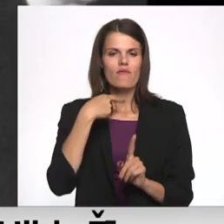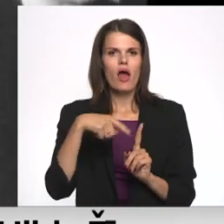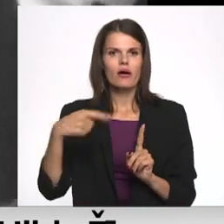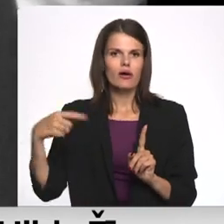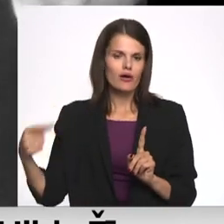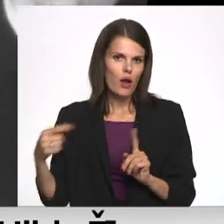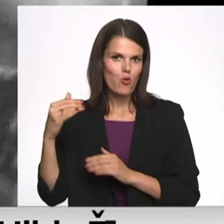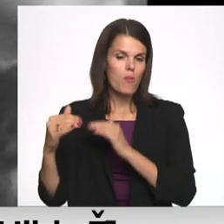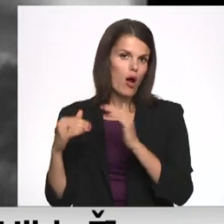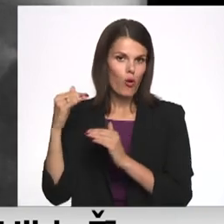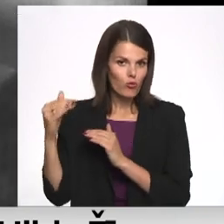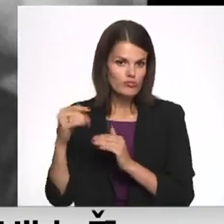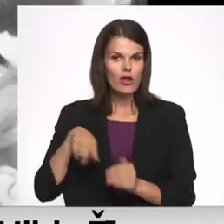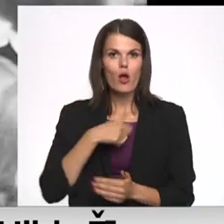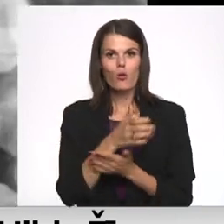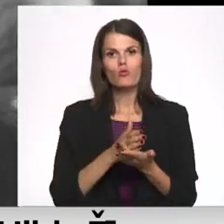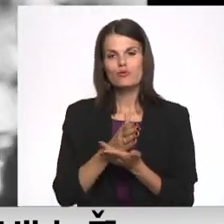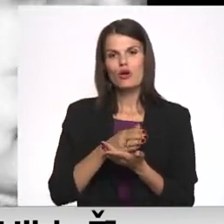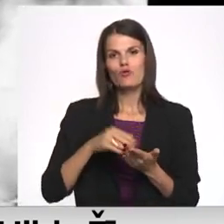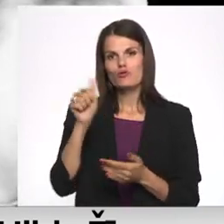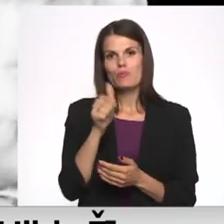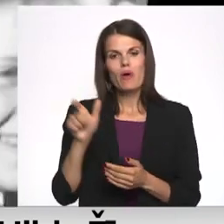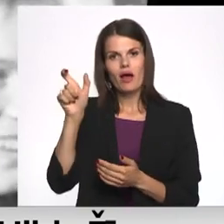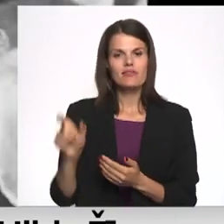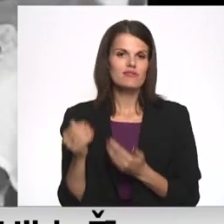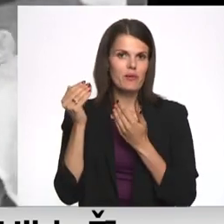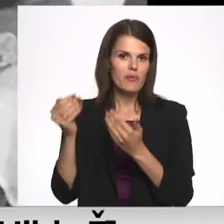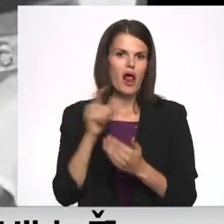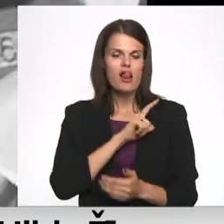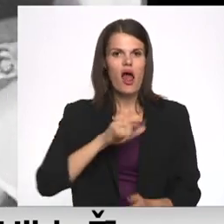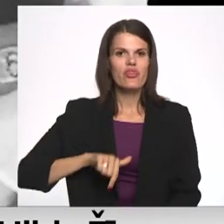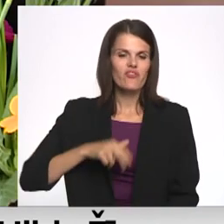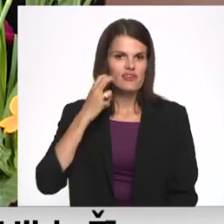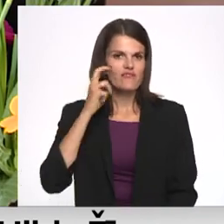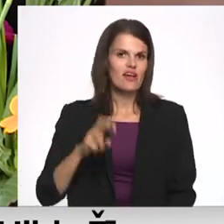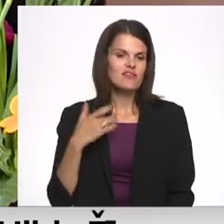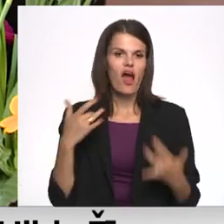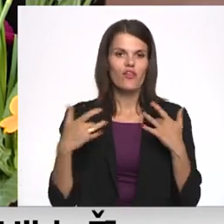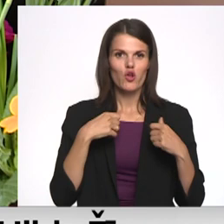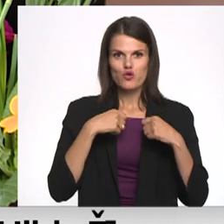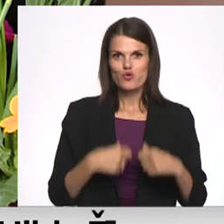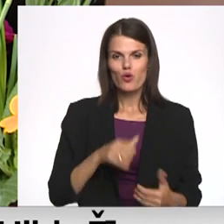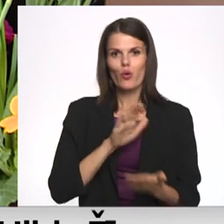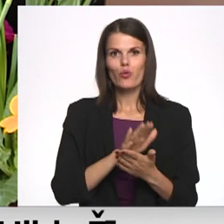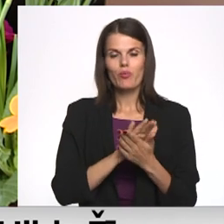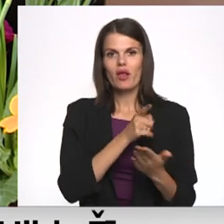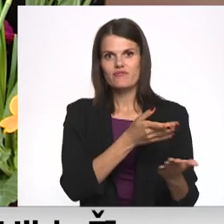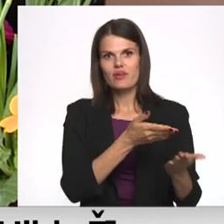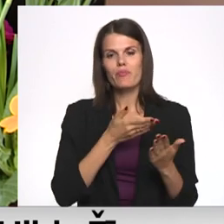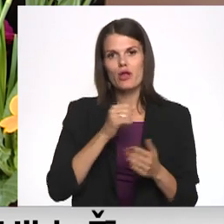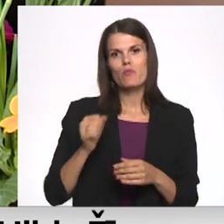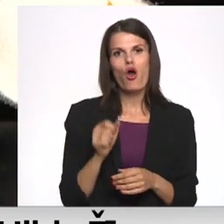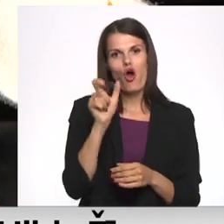paaudžu leļļu aktieri. Ilgus gadus māksliniecei piederēja Latvijas vecākās aktrises gods. Savās jubilejās viņa pieņēma kolēģi un